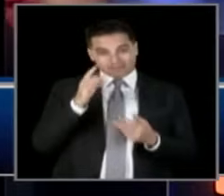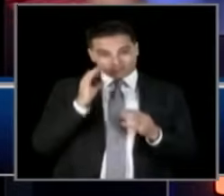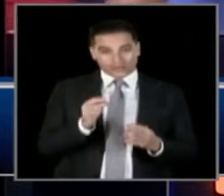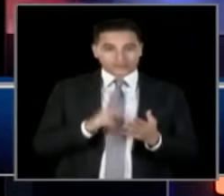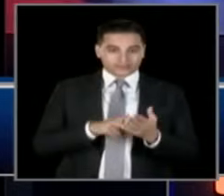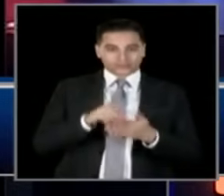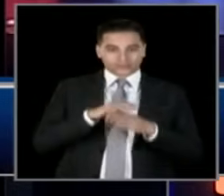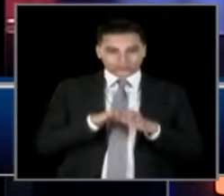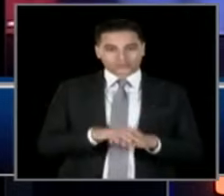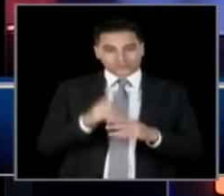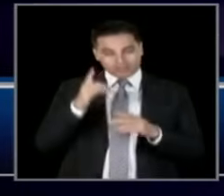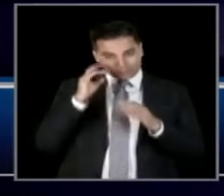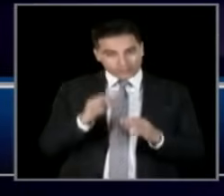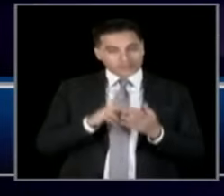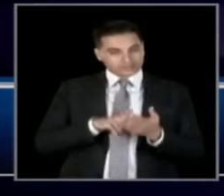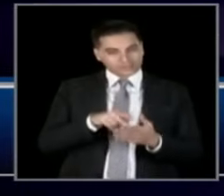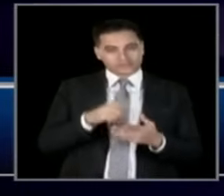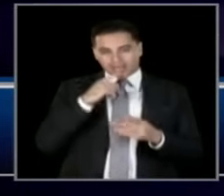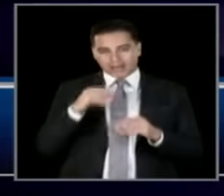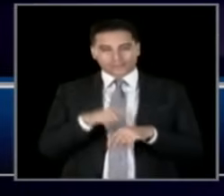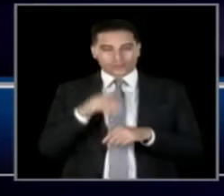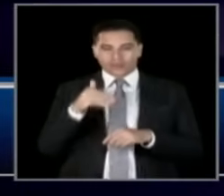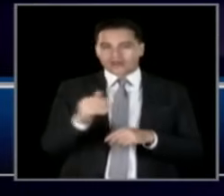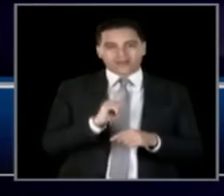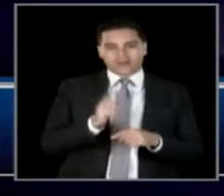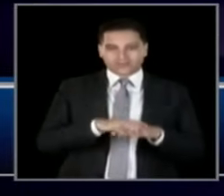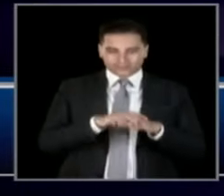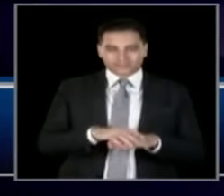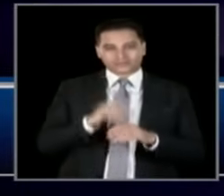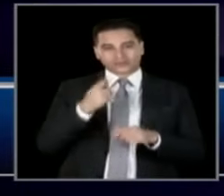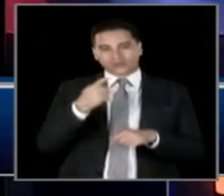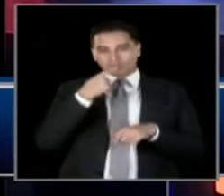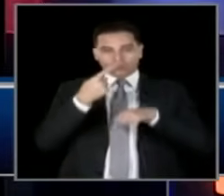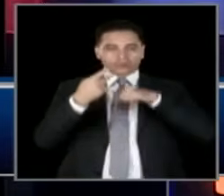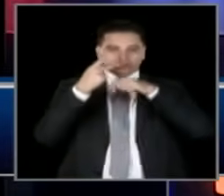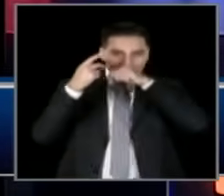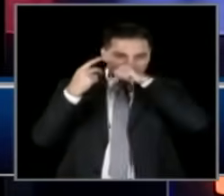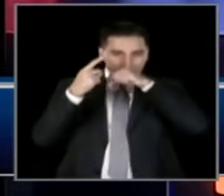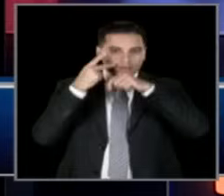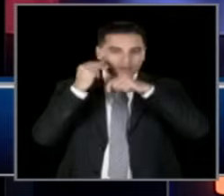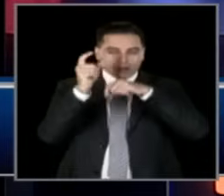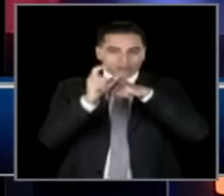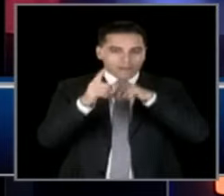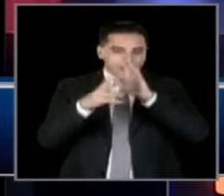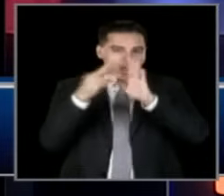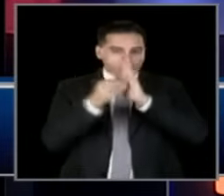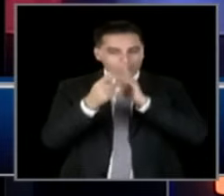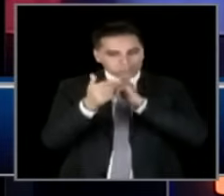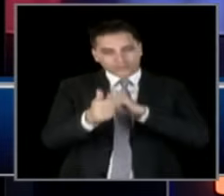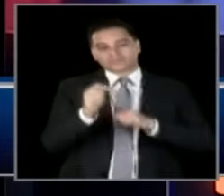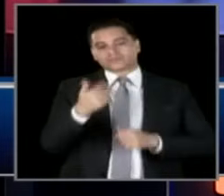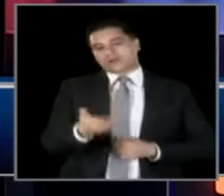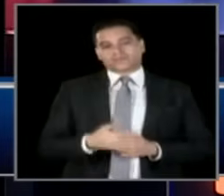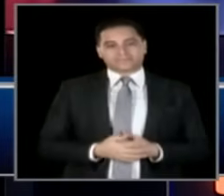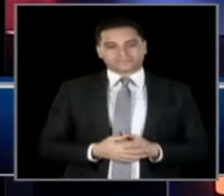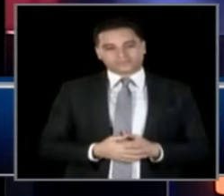خلاص انت متاكده وكانت عندك الاجابه وقلتي ايطالي من اول لحظه، كان لازم تصممي على رايك.